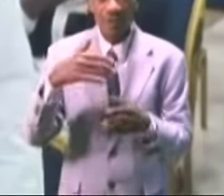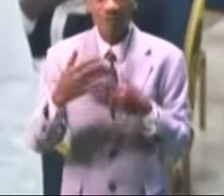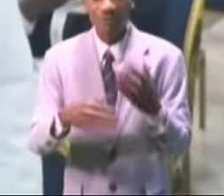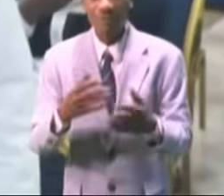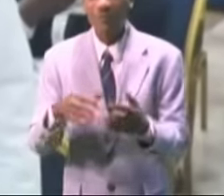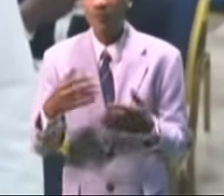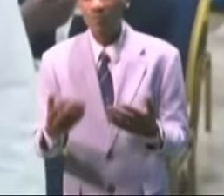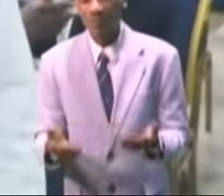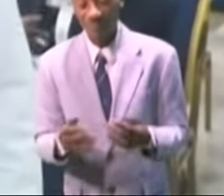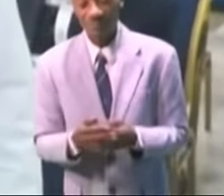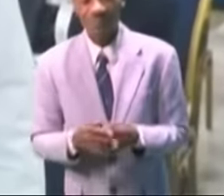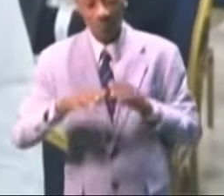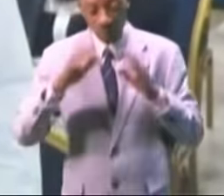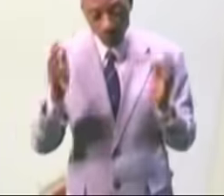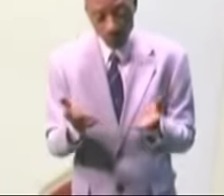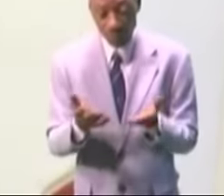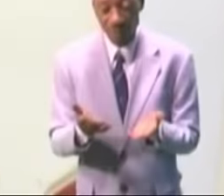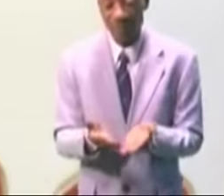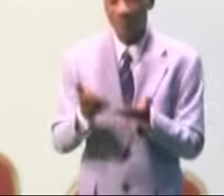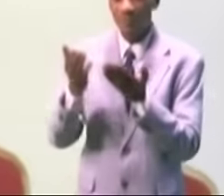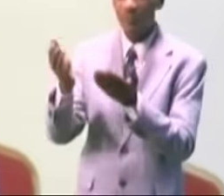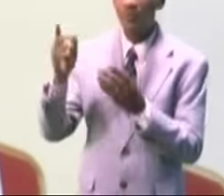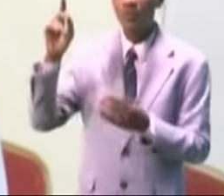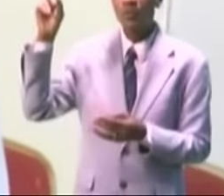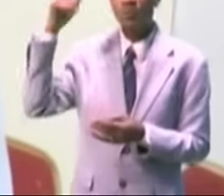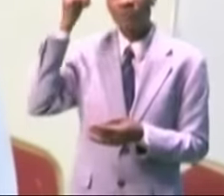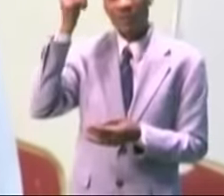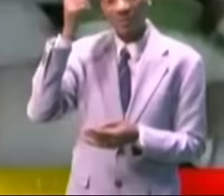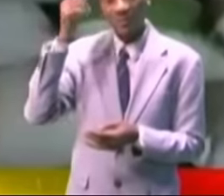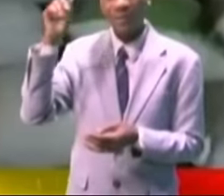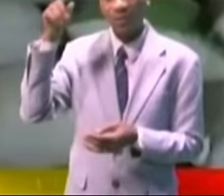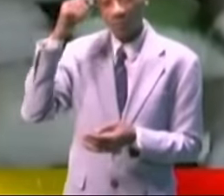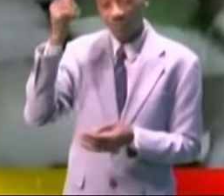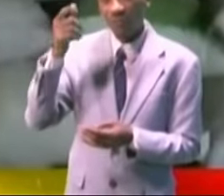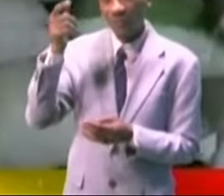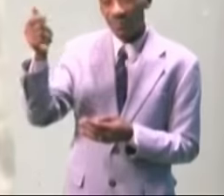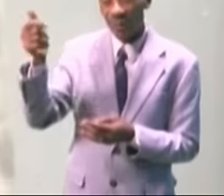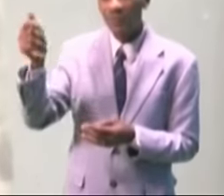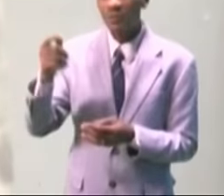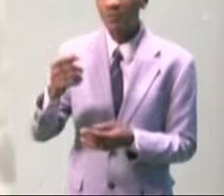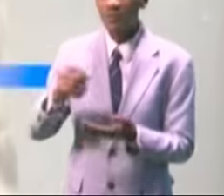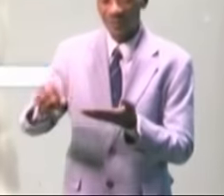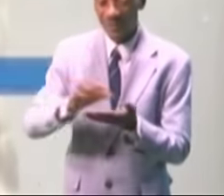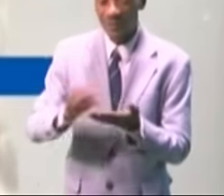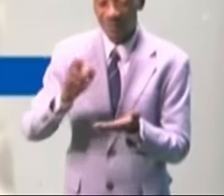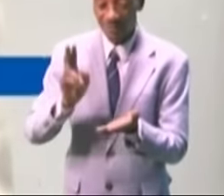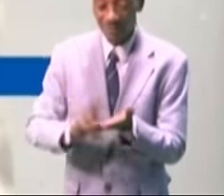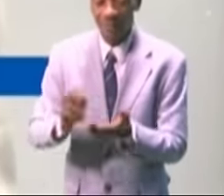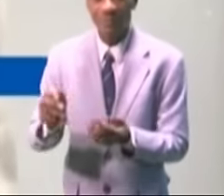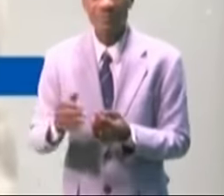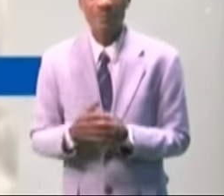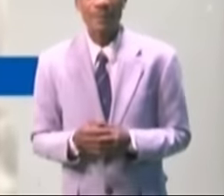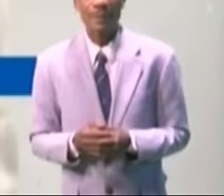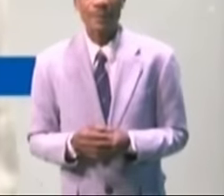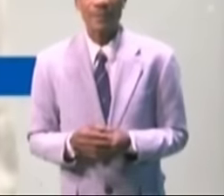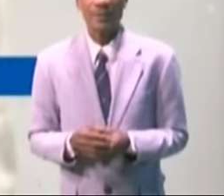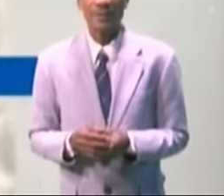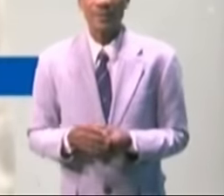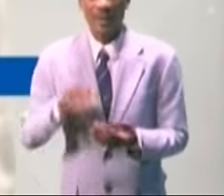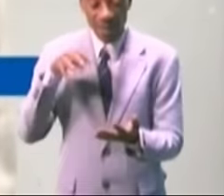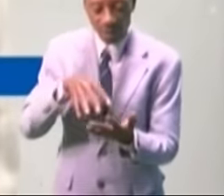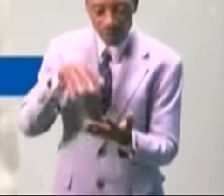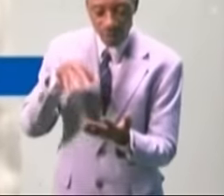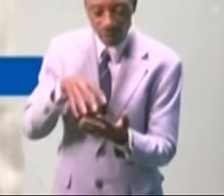gouvernement s'implique activement pour lutter contre l'utilisation de ces produits chimiques. Les résultats des études